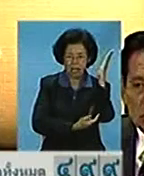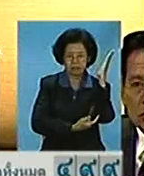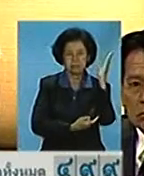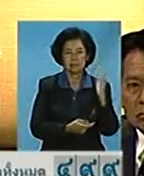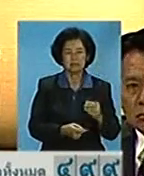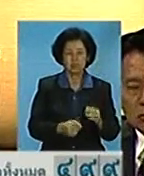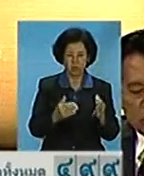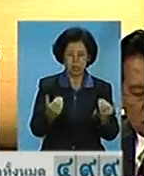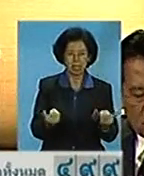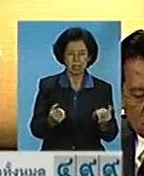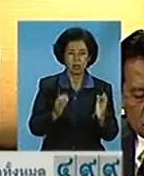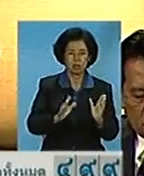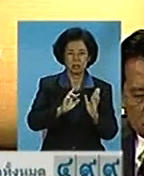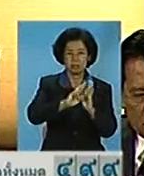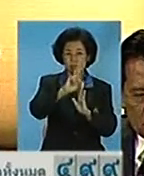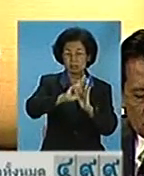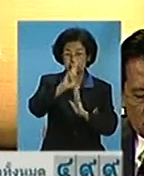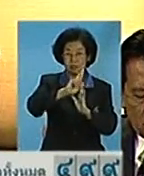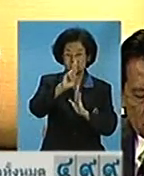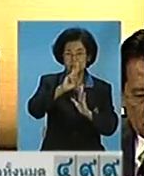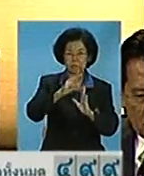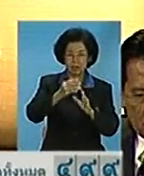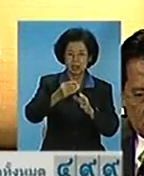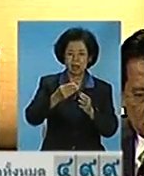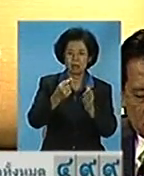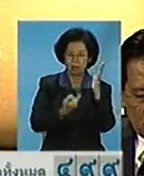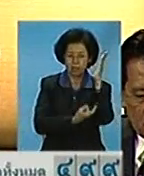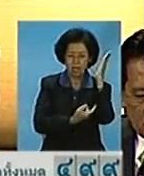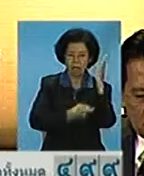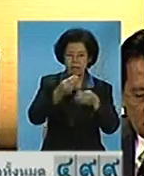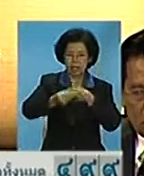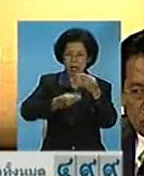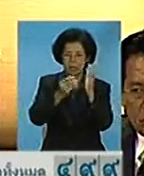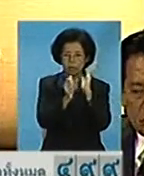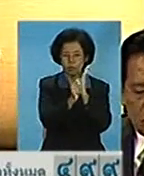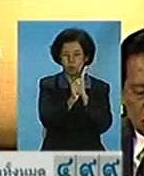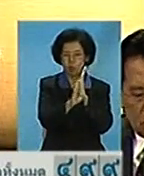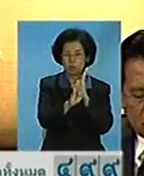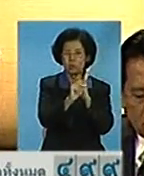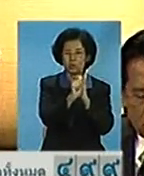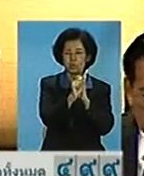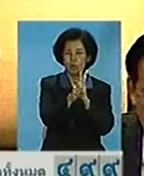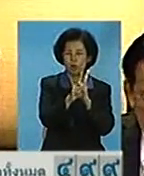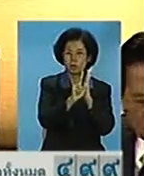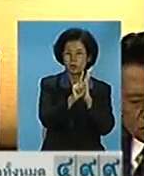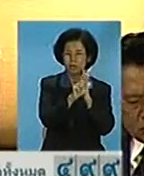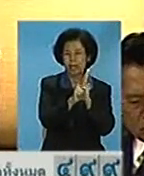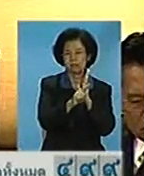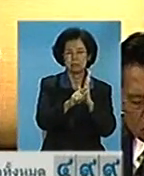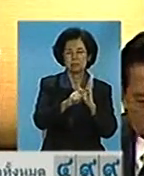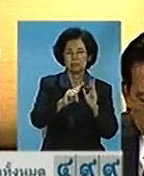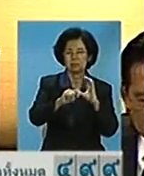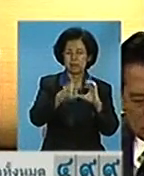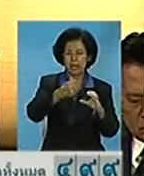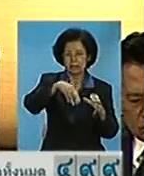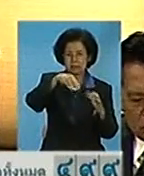คนเชียงรายจะต้องเอายางพารามาขายที่อุบลมาขายที่อุดรมาขายที่ขอนแก่นไม่มีตลาดกลางครับ